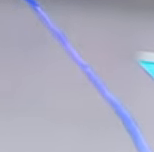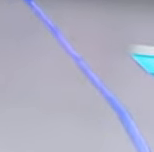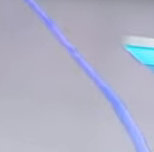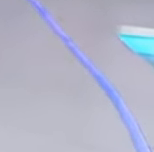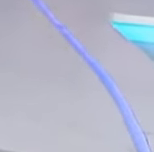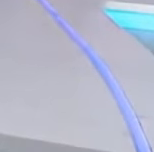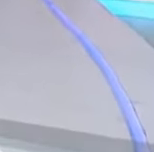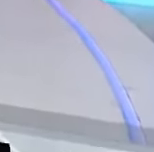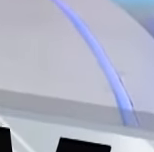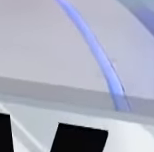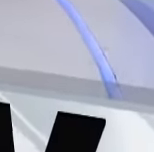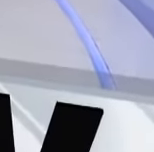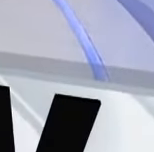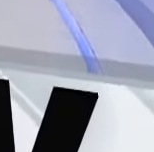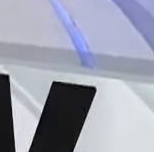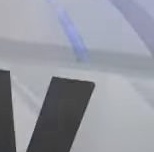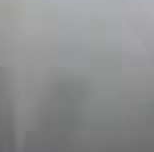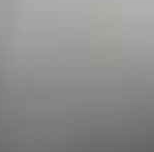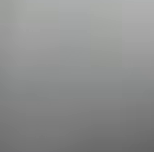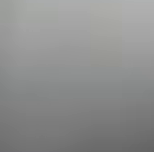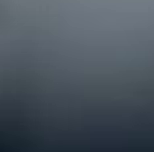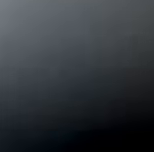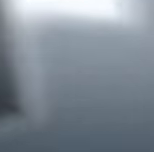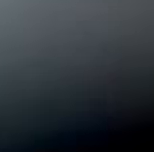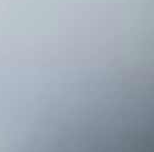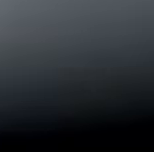24 Oras.